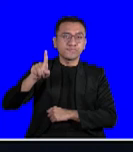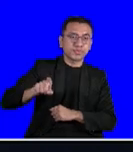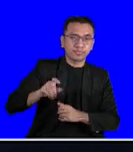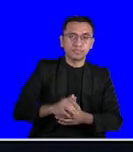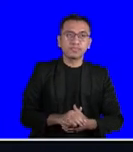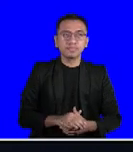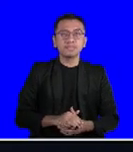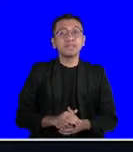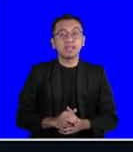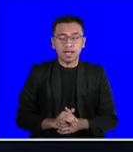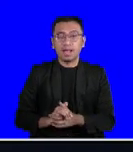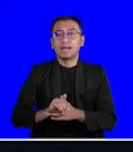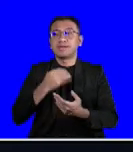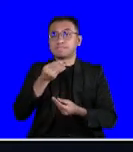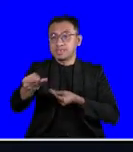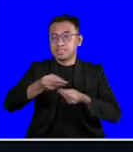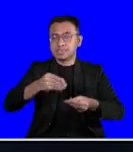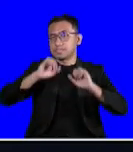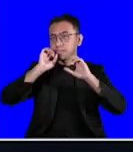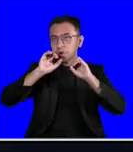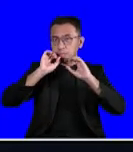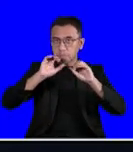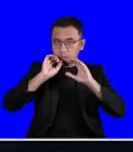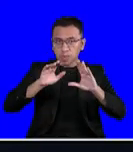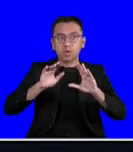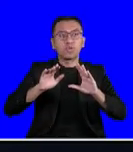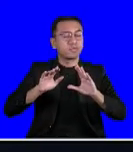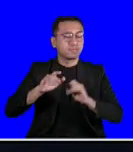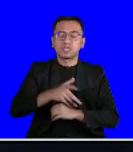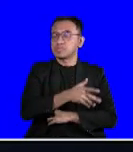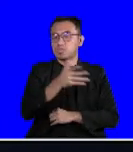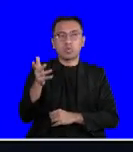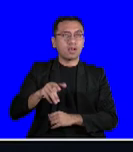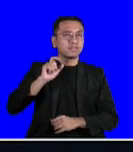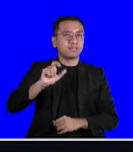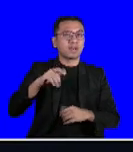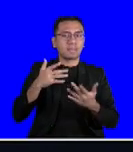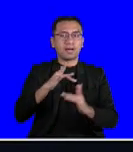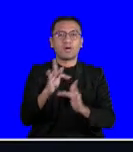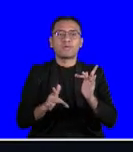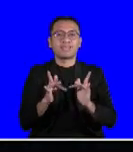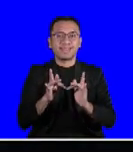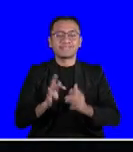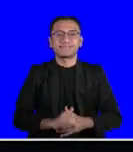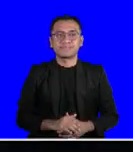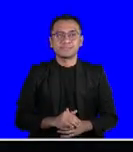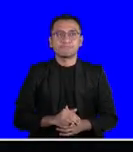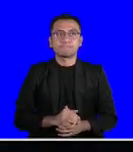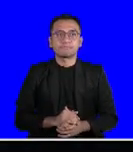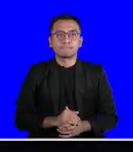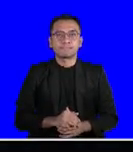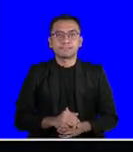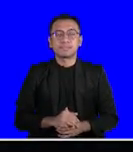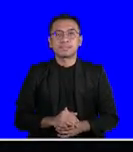produknya, melakukan berbagai aktivitas penjualan, semuanya dilakukan secara digital. Jadi